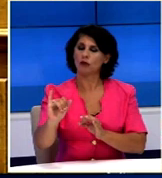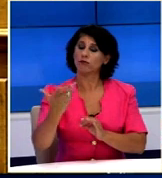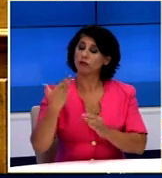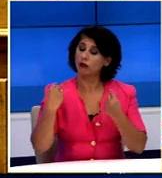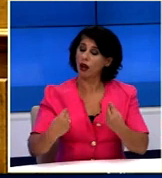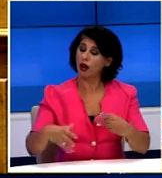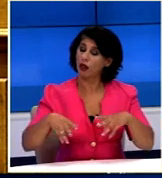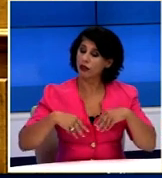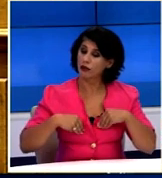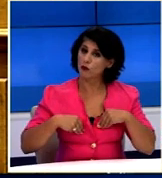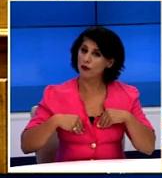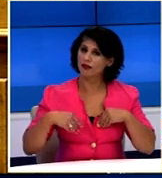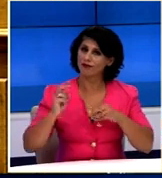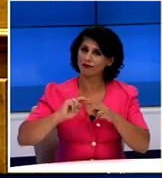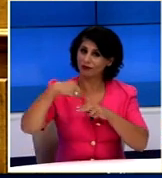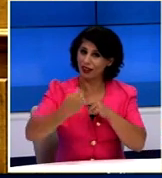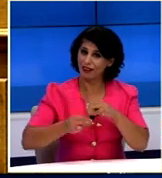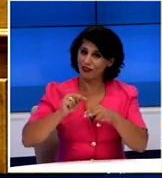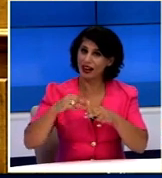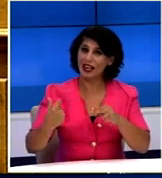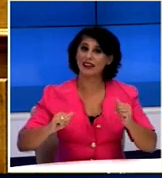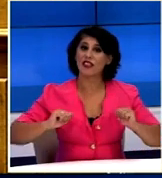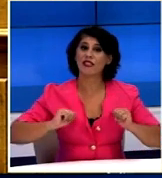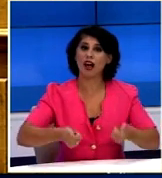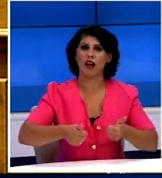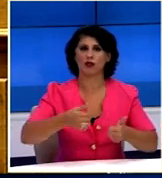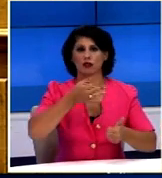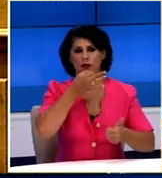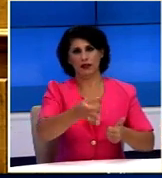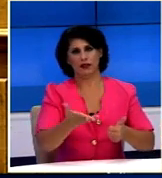έχετε το θάρρος όμως. Να έχετε το θάρρος να το πείτε.